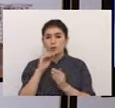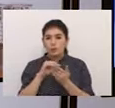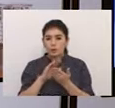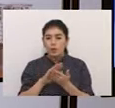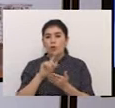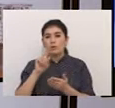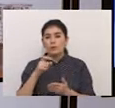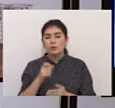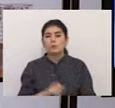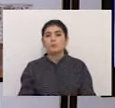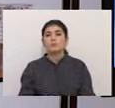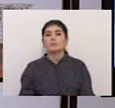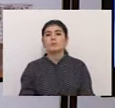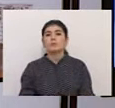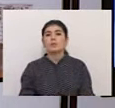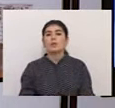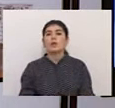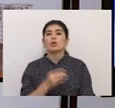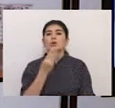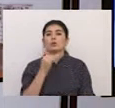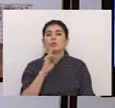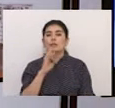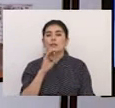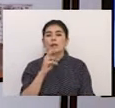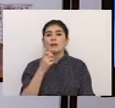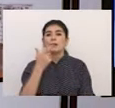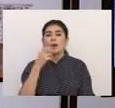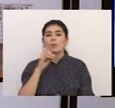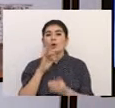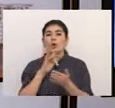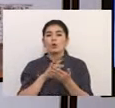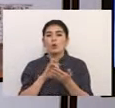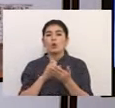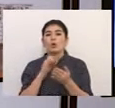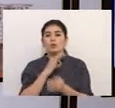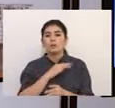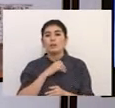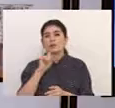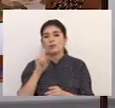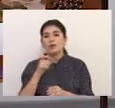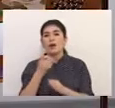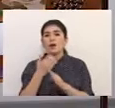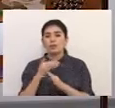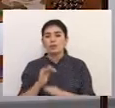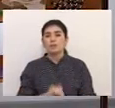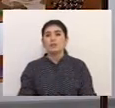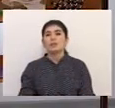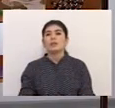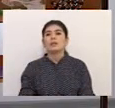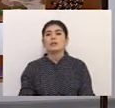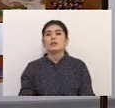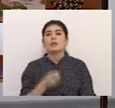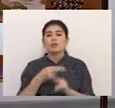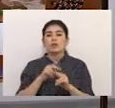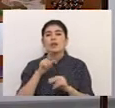so'ng virgul qo'yilgan. Shuningdek so'zi gap o'rtasida qo'llandi va virgul bilan ajratildi. Endi